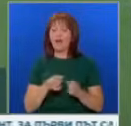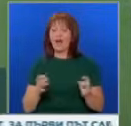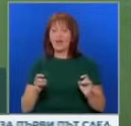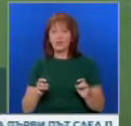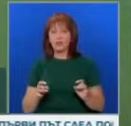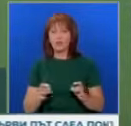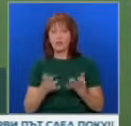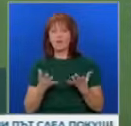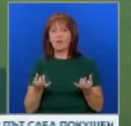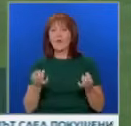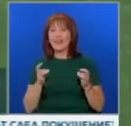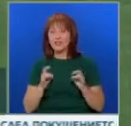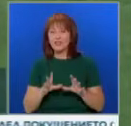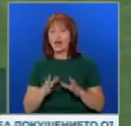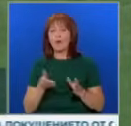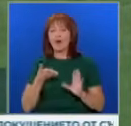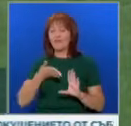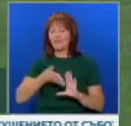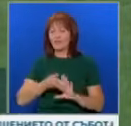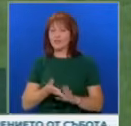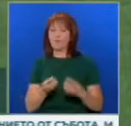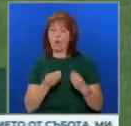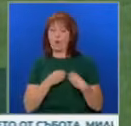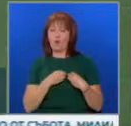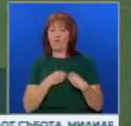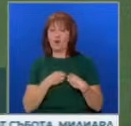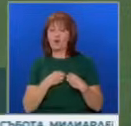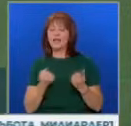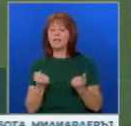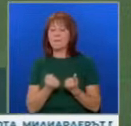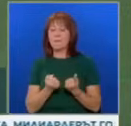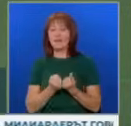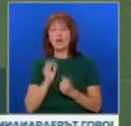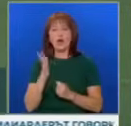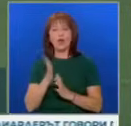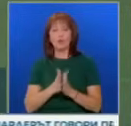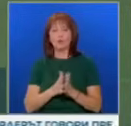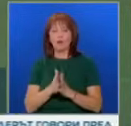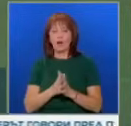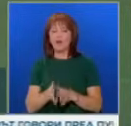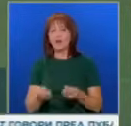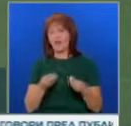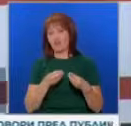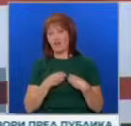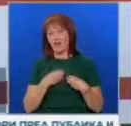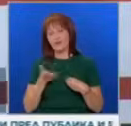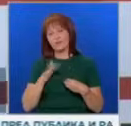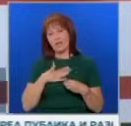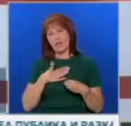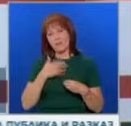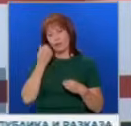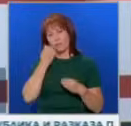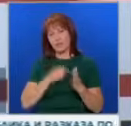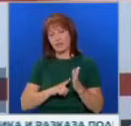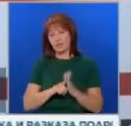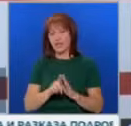за всички нас. Влизаме с увереност в мача срещу Лудогорец в неделя и вярвам, че можем да постигнем добър резултат. Преди всеки двубой